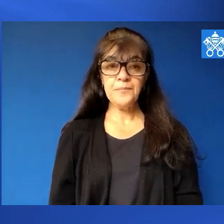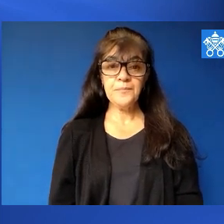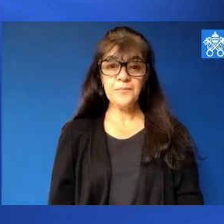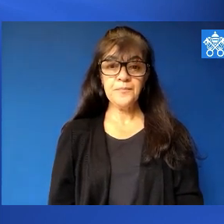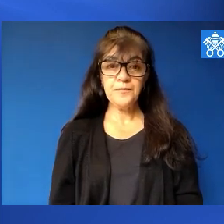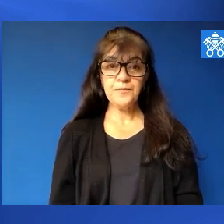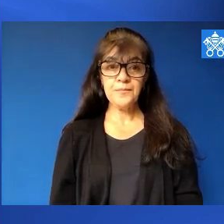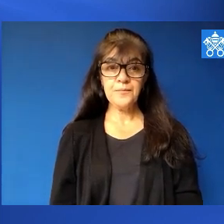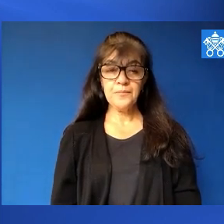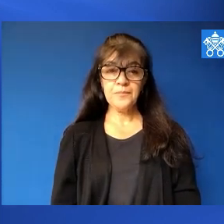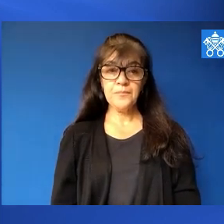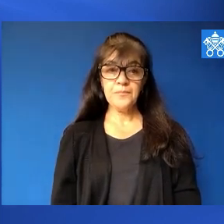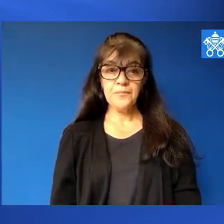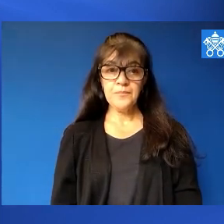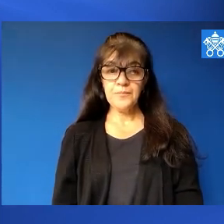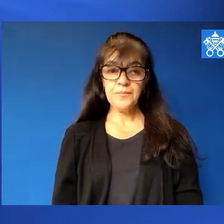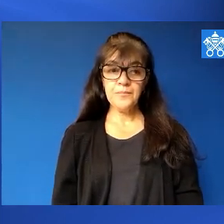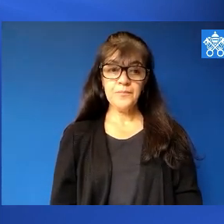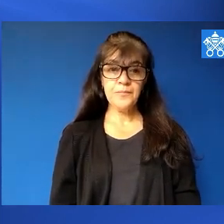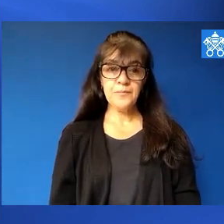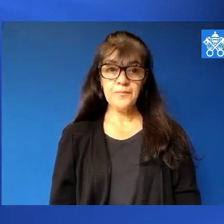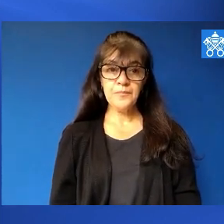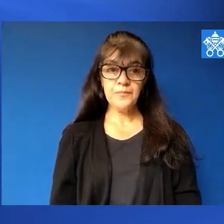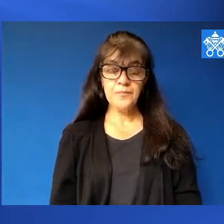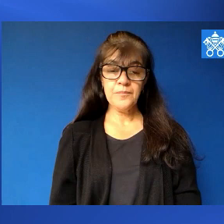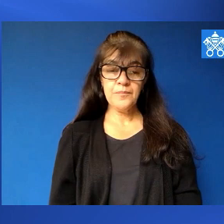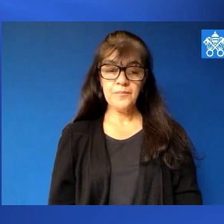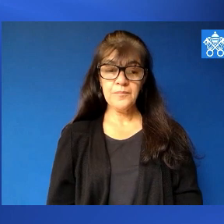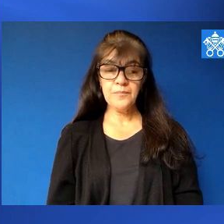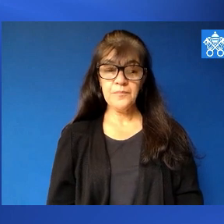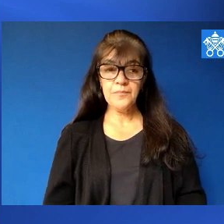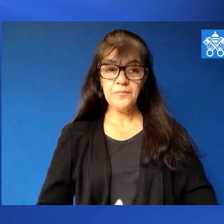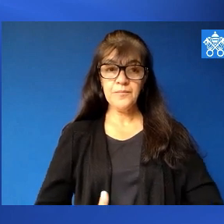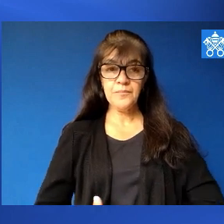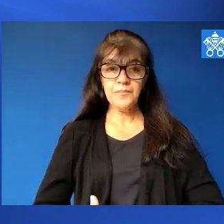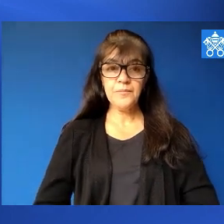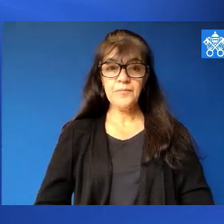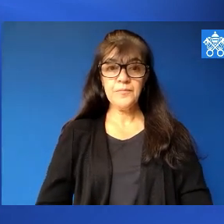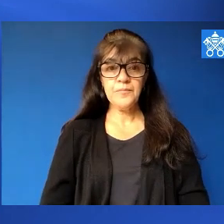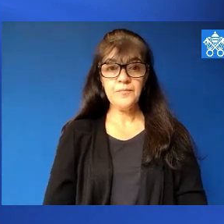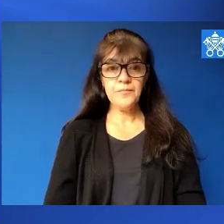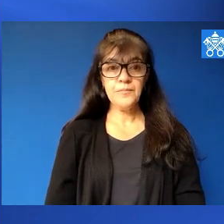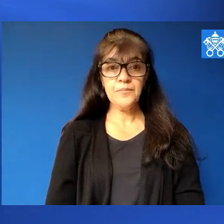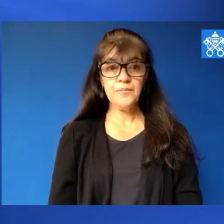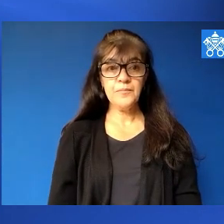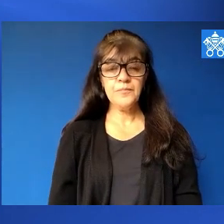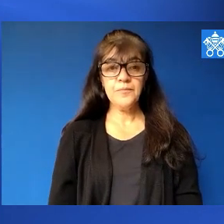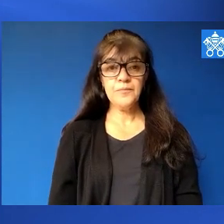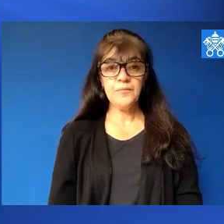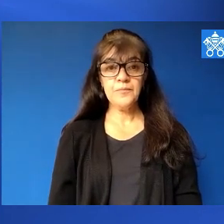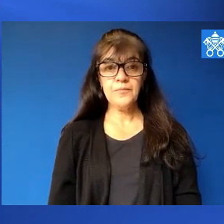servizio penitenziario venuti a Roma per ringraziare di aver ottenuto San Paolo come loro